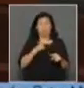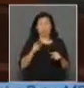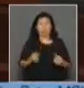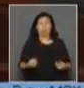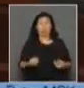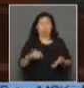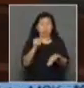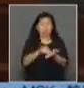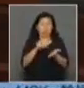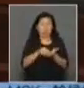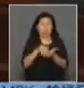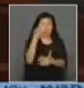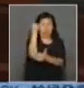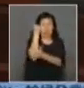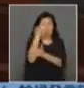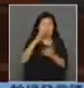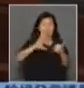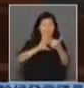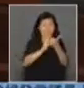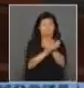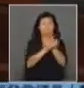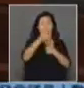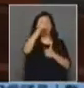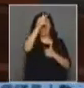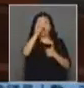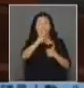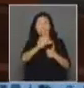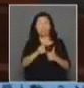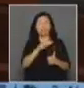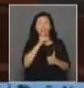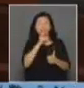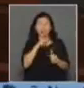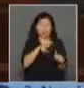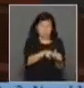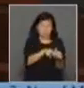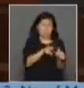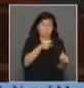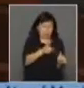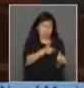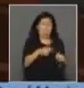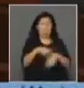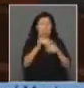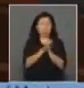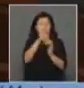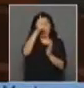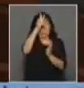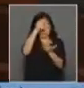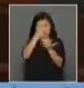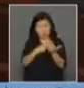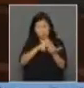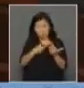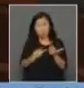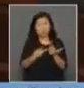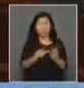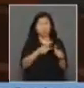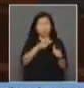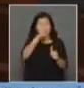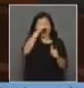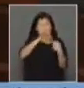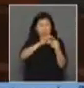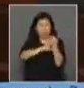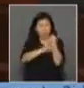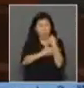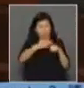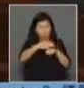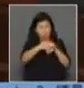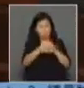力去包圍政府，來脅迫政府改變一些憲制，以憲制作為基礎的決定。什麼